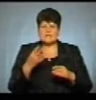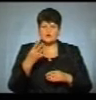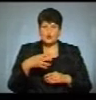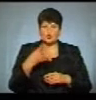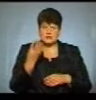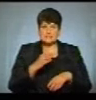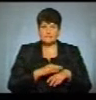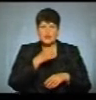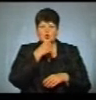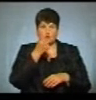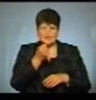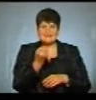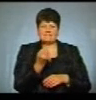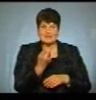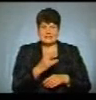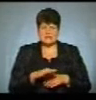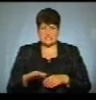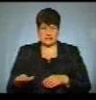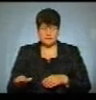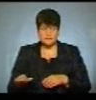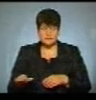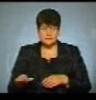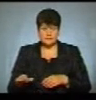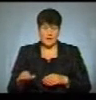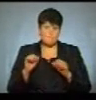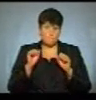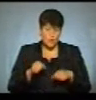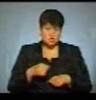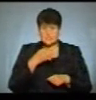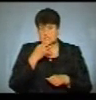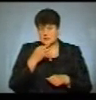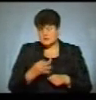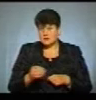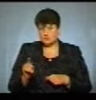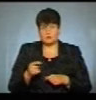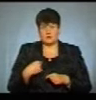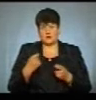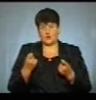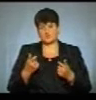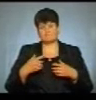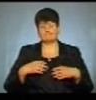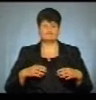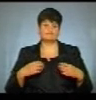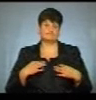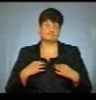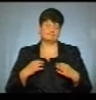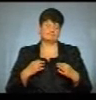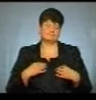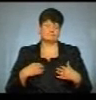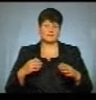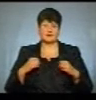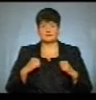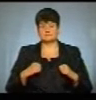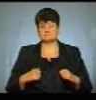це захворіли дорослі і 12 – діти. І можна сказати, що ми трошечки розслабилися, і от бачите,